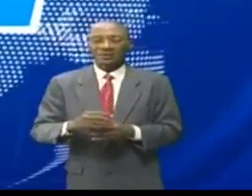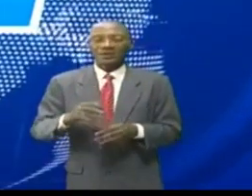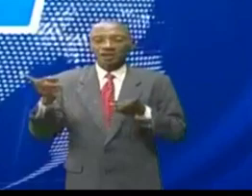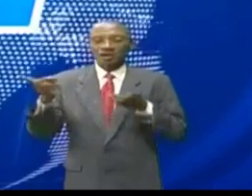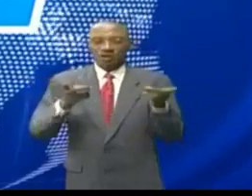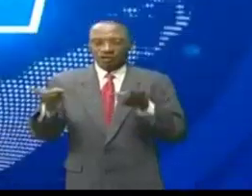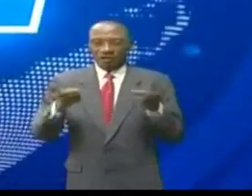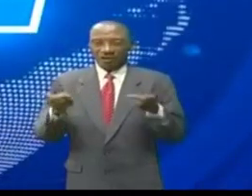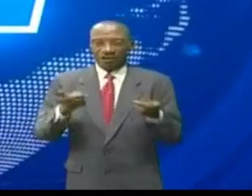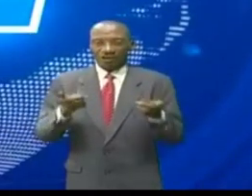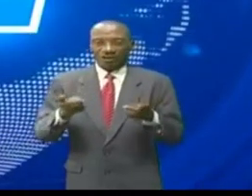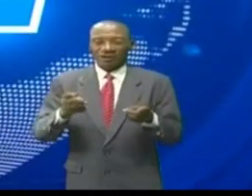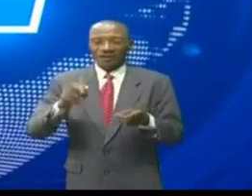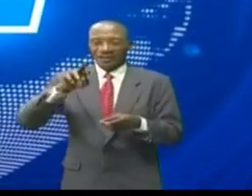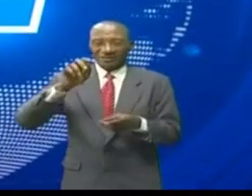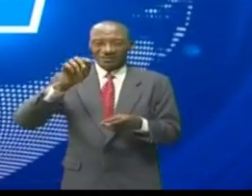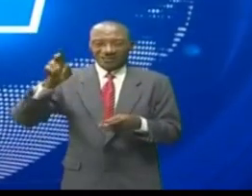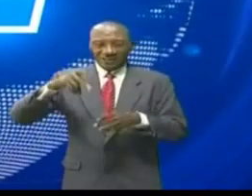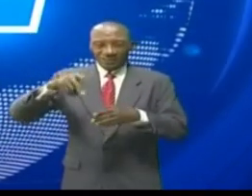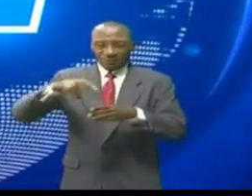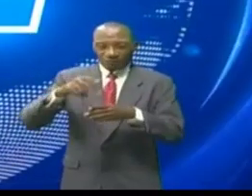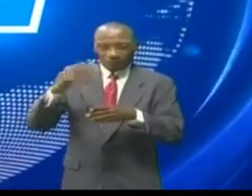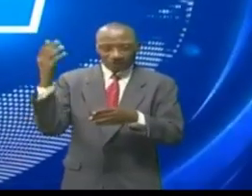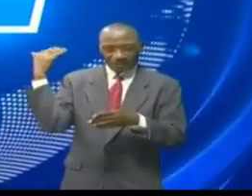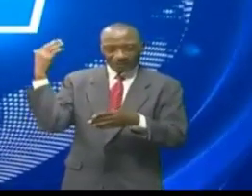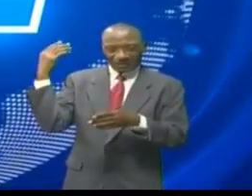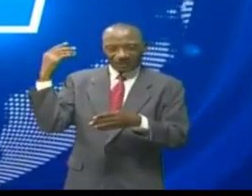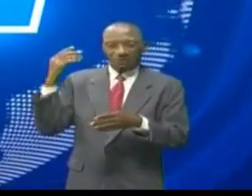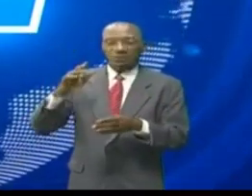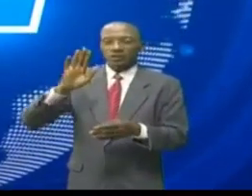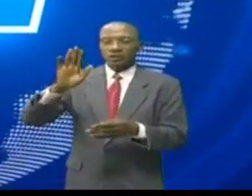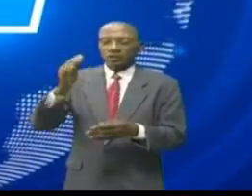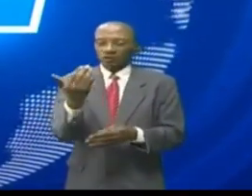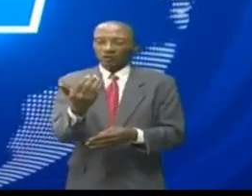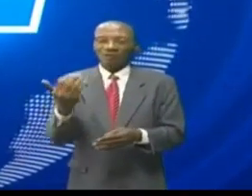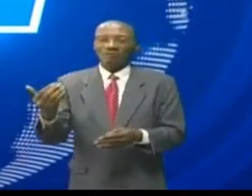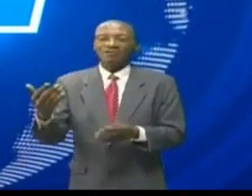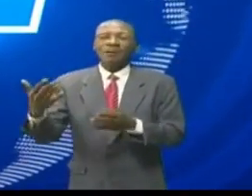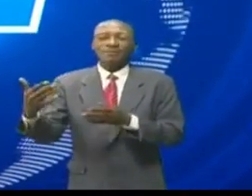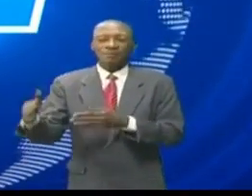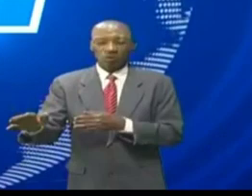au Seigneur de rappeler à lui Joël Bunga, le fils